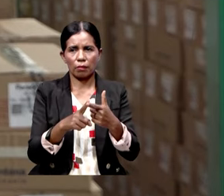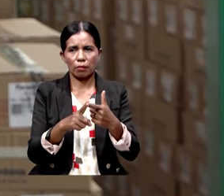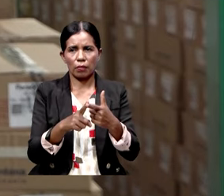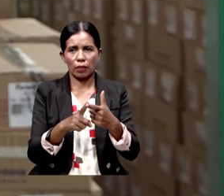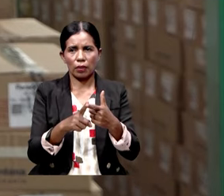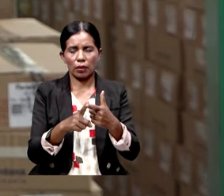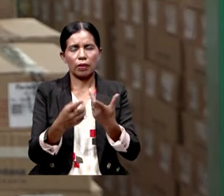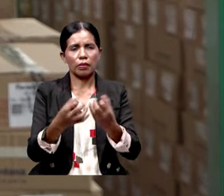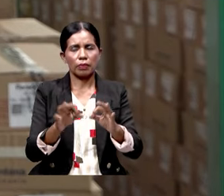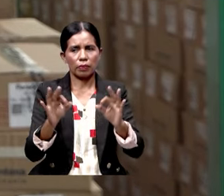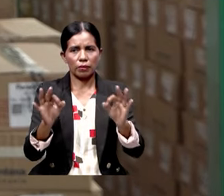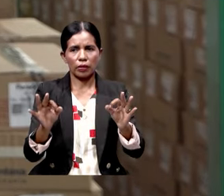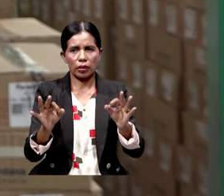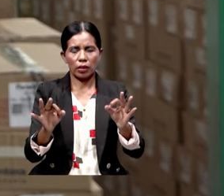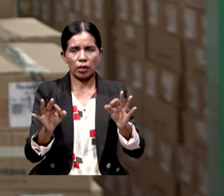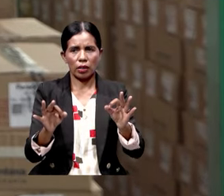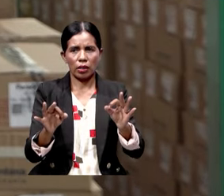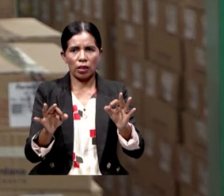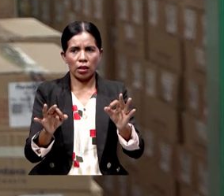fine hotu ya